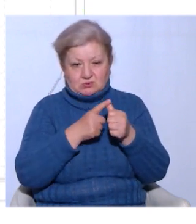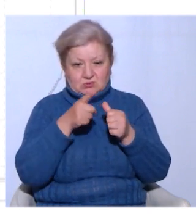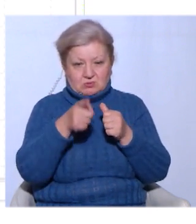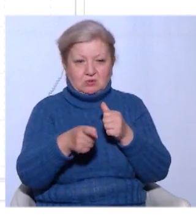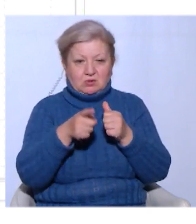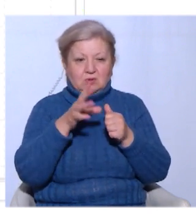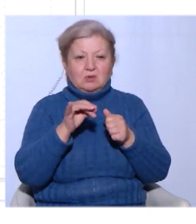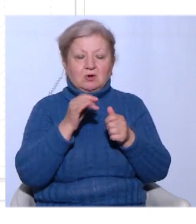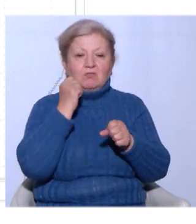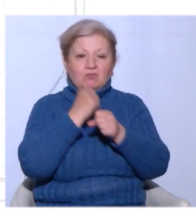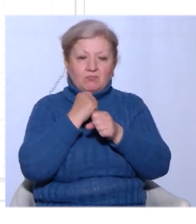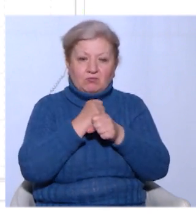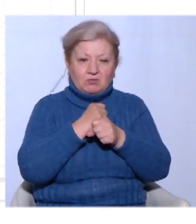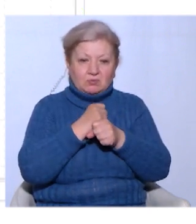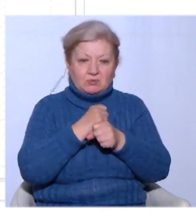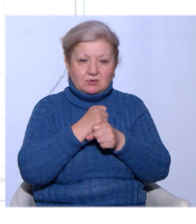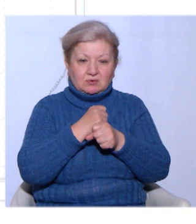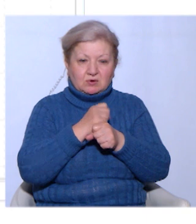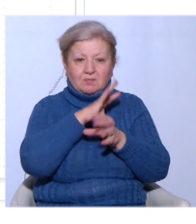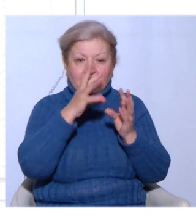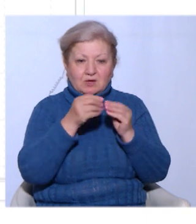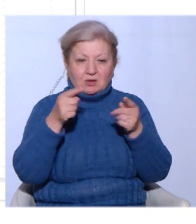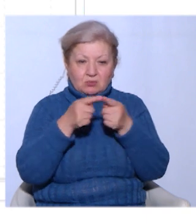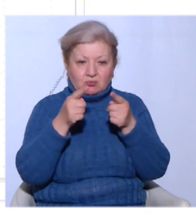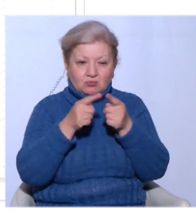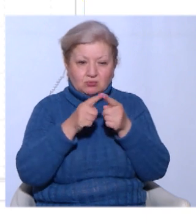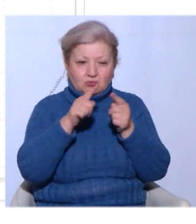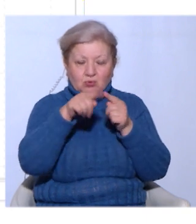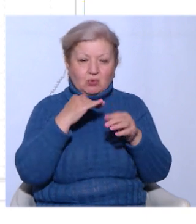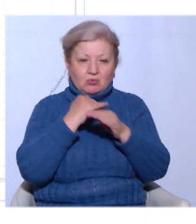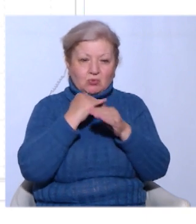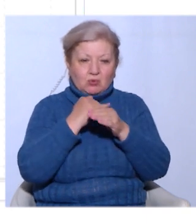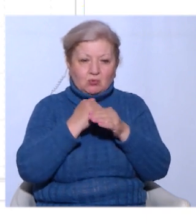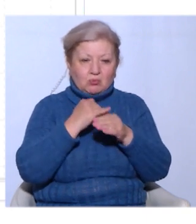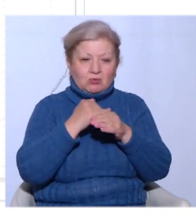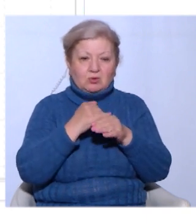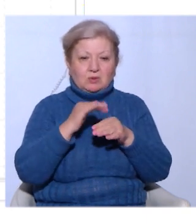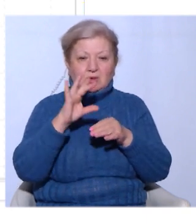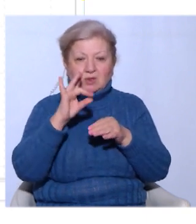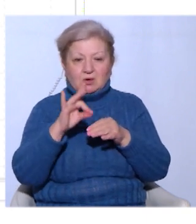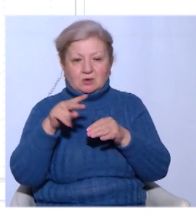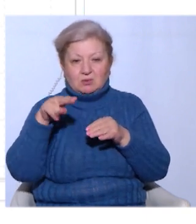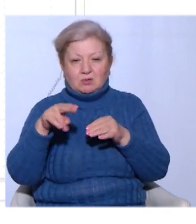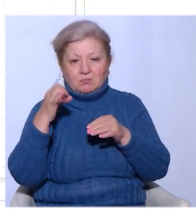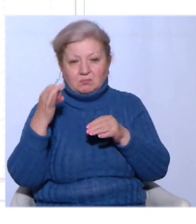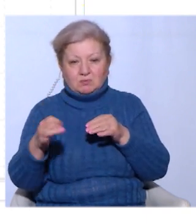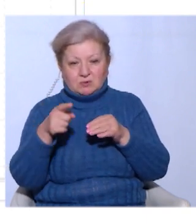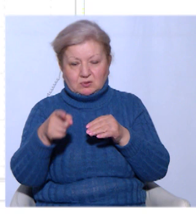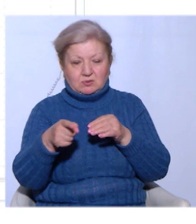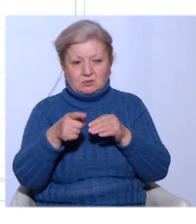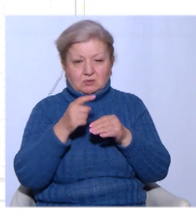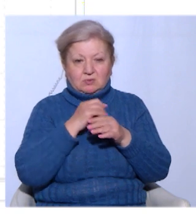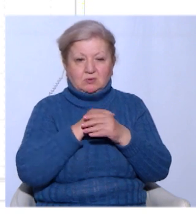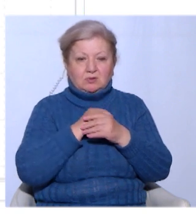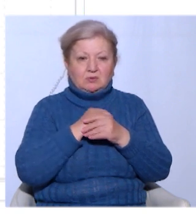ბრუნს თუ ვაკეთებთ, მთელი კუთხე ამ შემთხვევაში ტოლია 2 პის. აი ეს არის კუთხური სიჩქარე. ამ